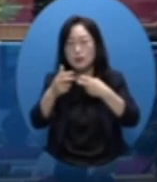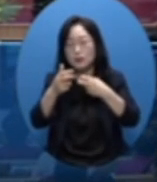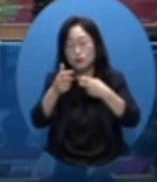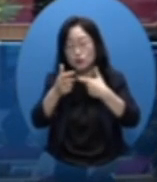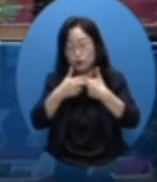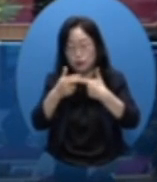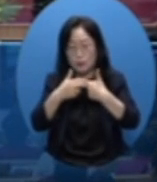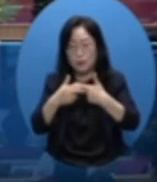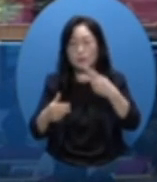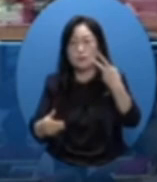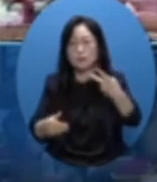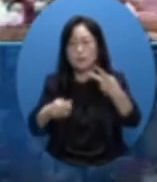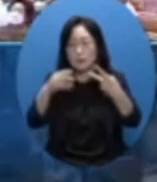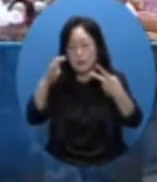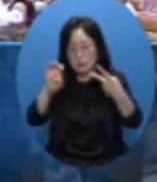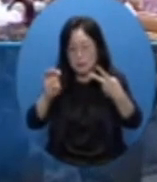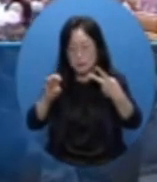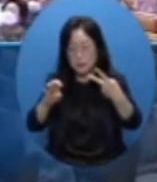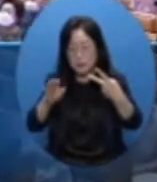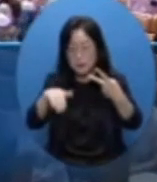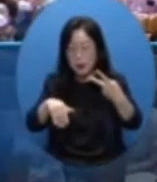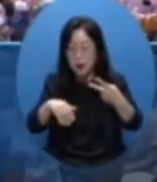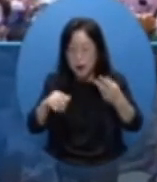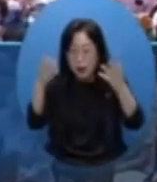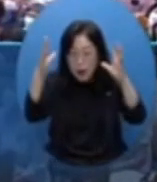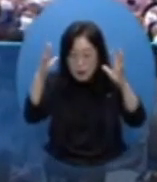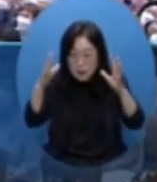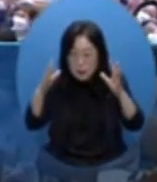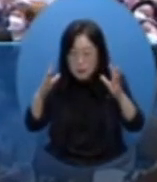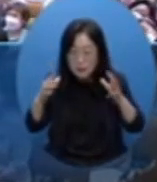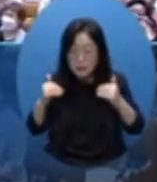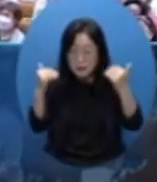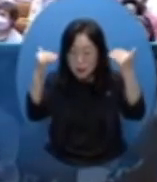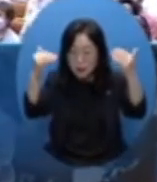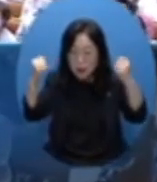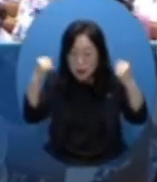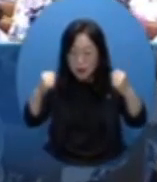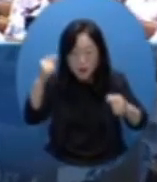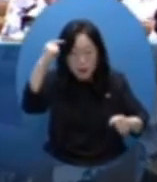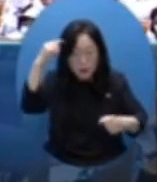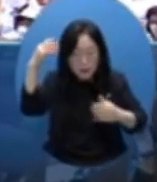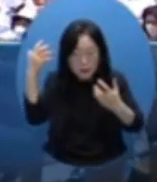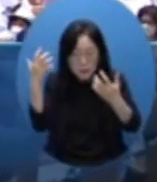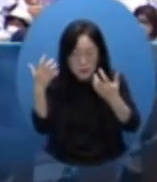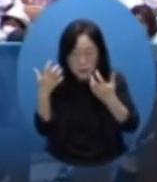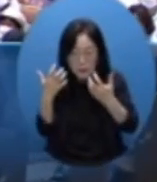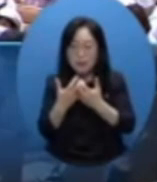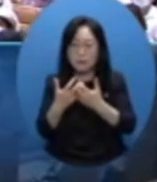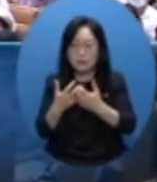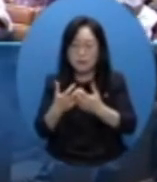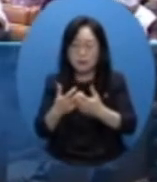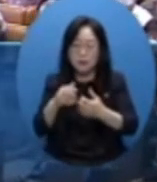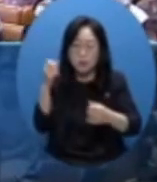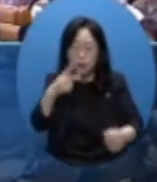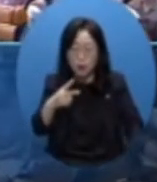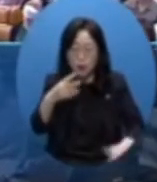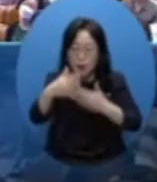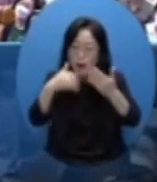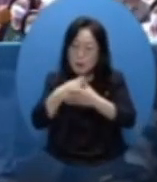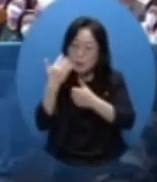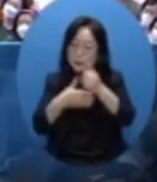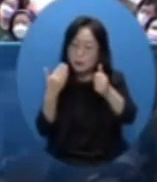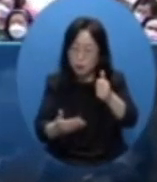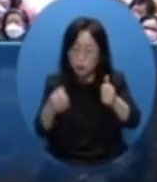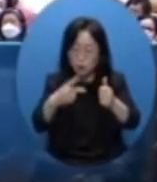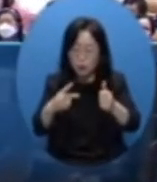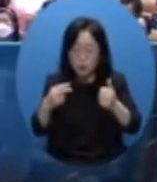절입니다 아기가 자라며 강하여 지고 지혜가 충만하여 하나의 문제가 그의 위에 있더라 예수는 지혜와 키가 자랑하며